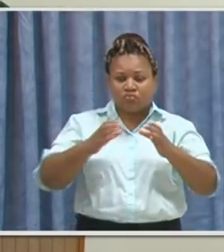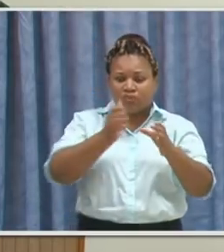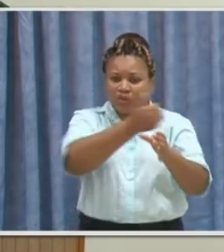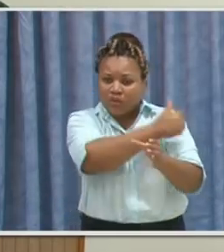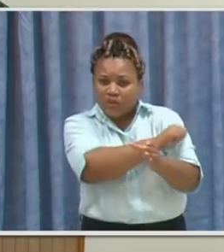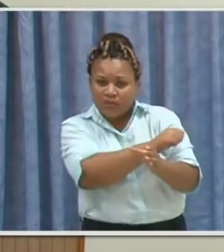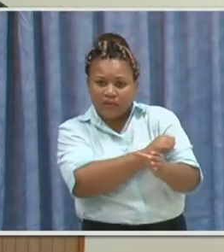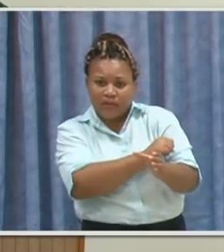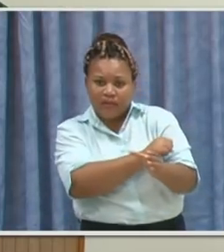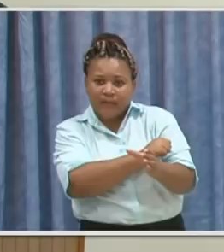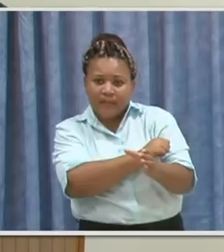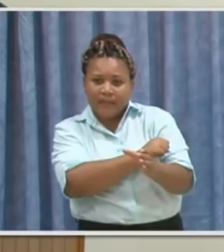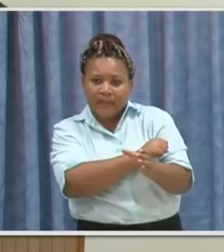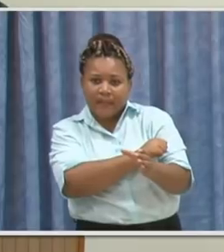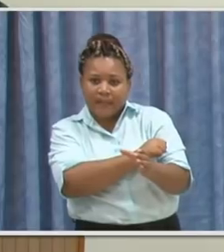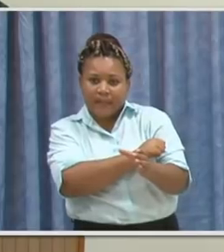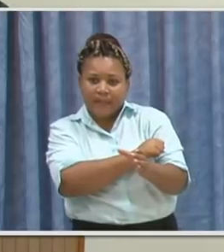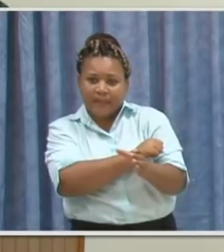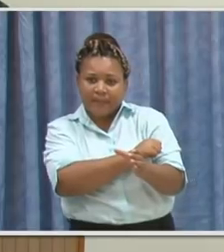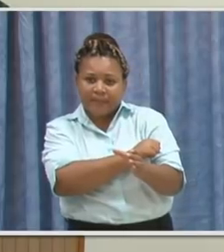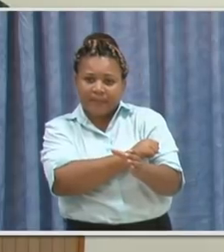Nous surge capacity